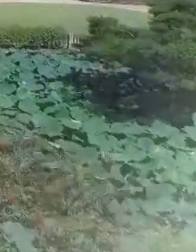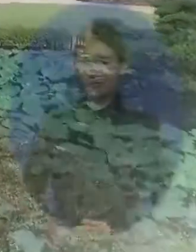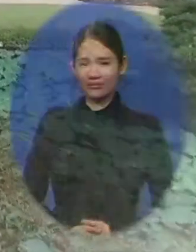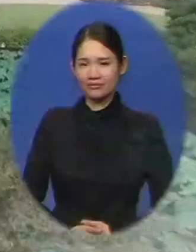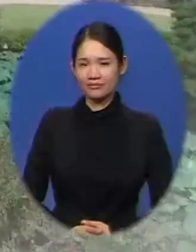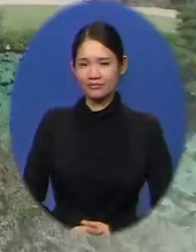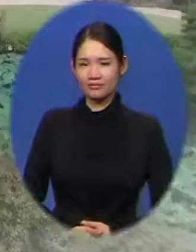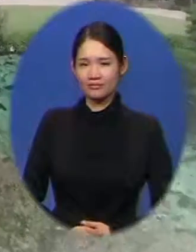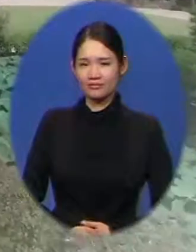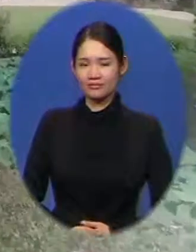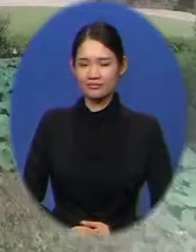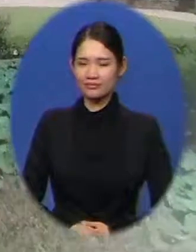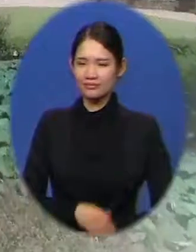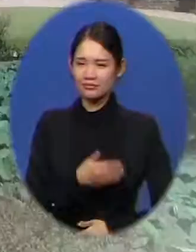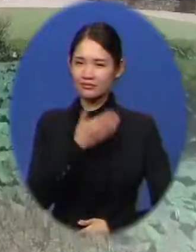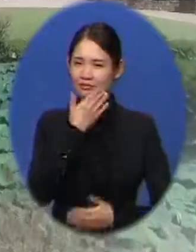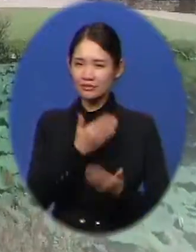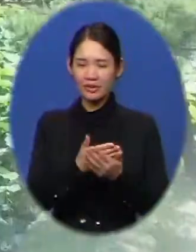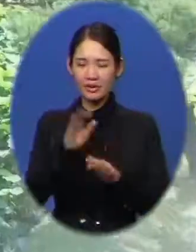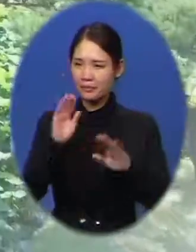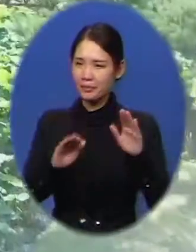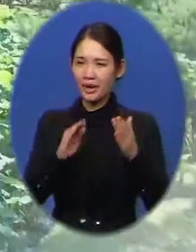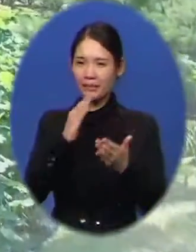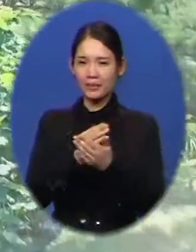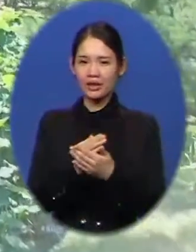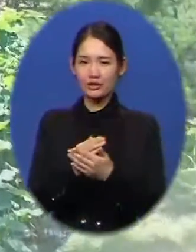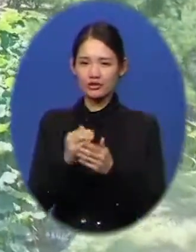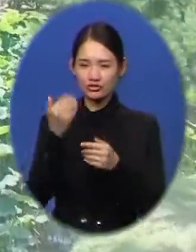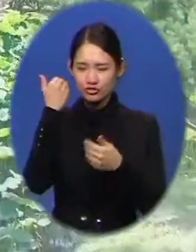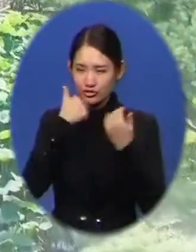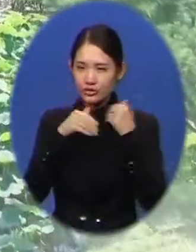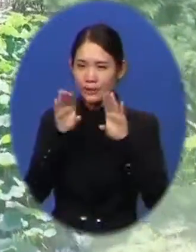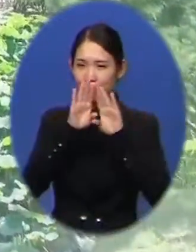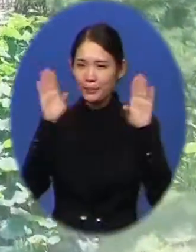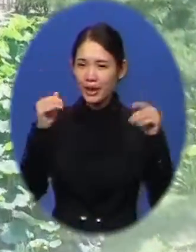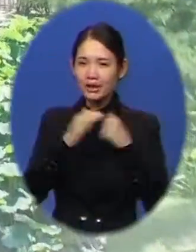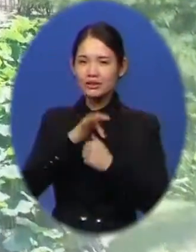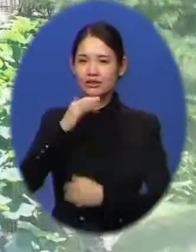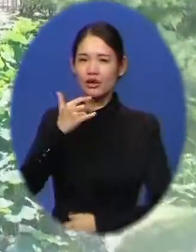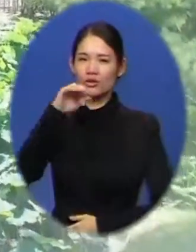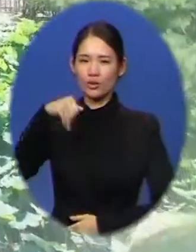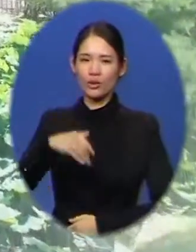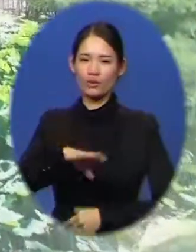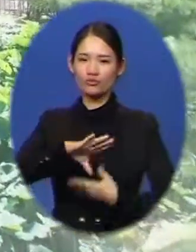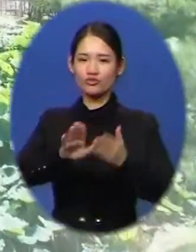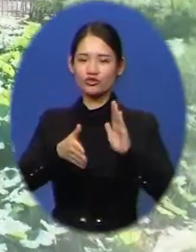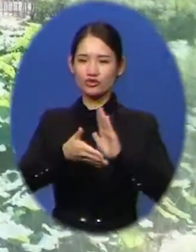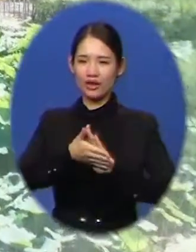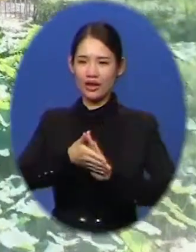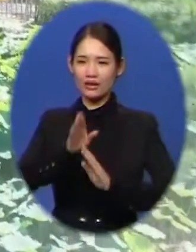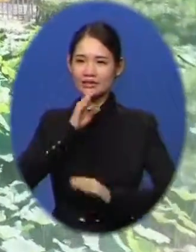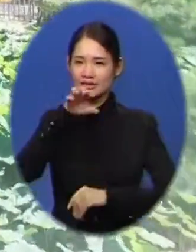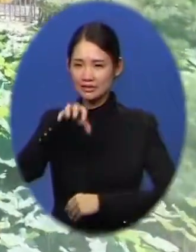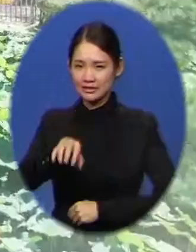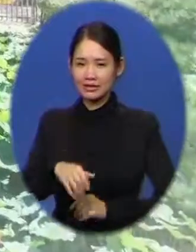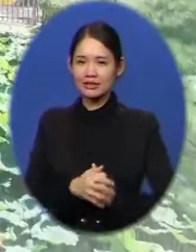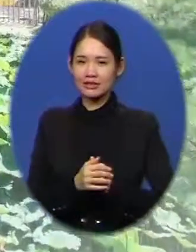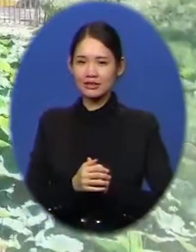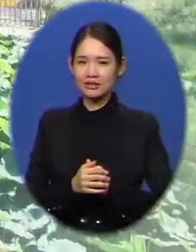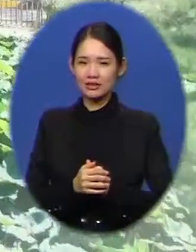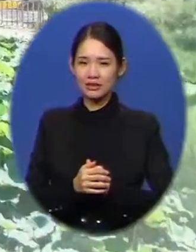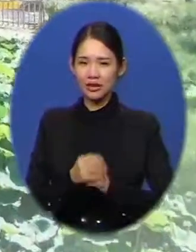신분에 귀천 없이 누구에게나 개방된 선교장은 문화의 산실이 되었는데요. 흉년에는 곡간을